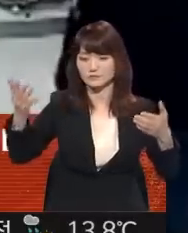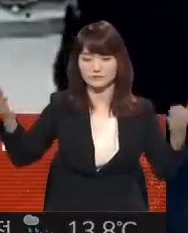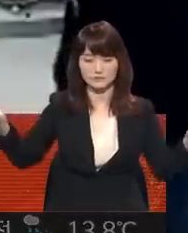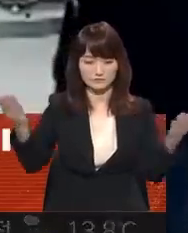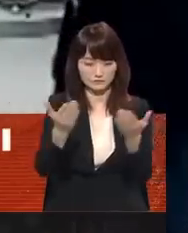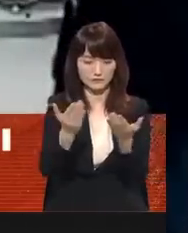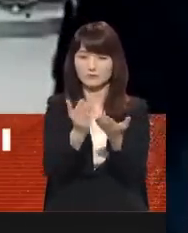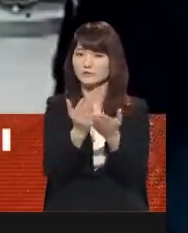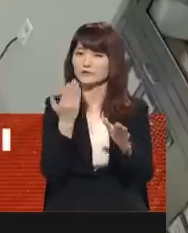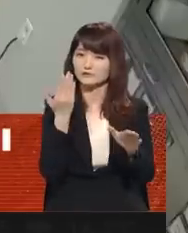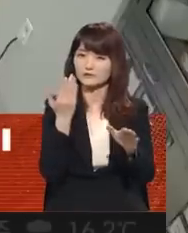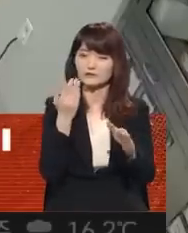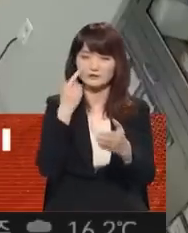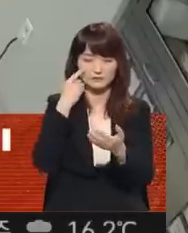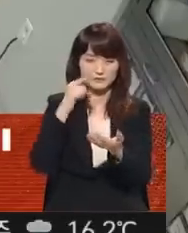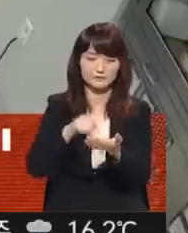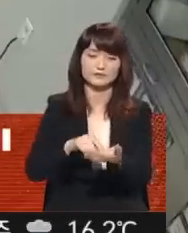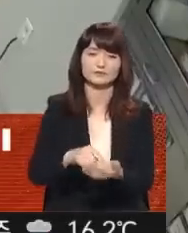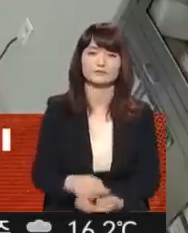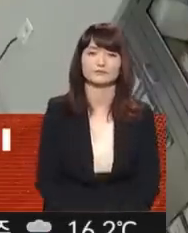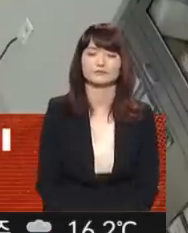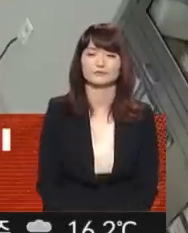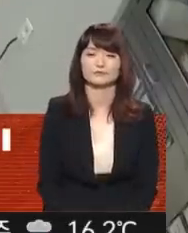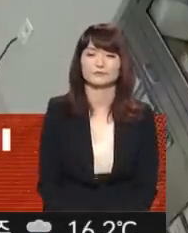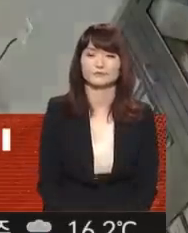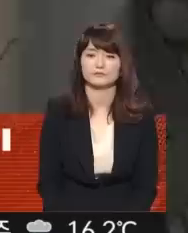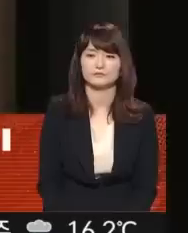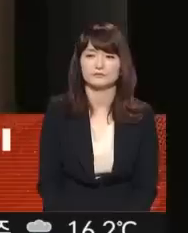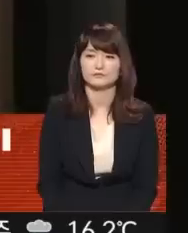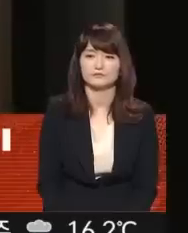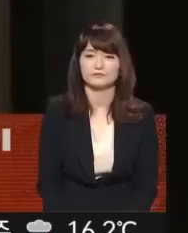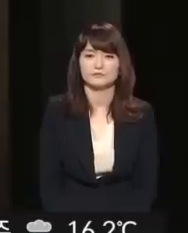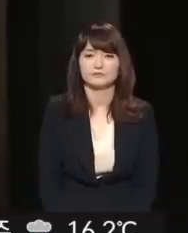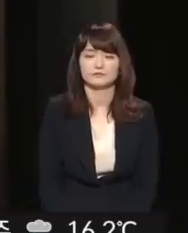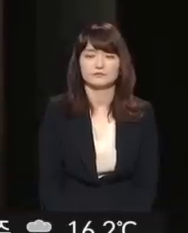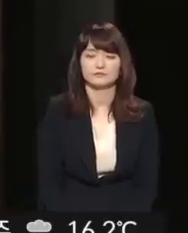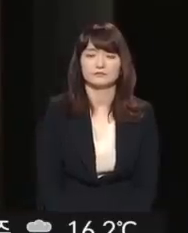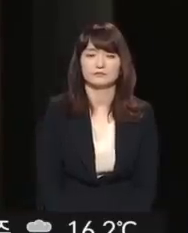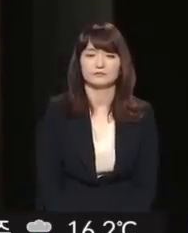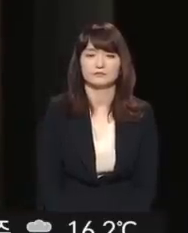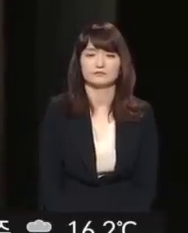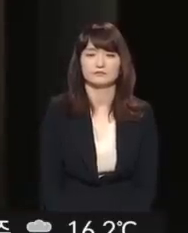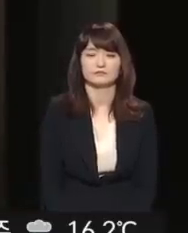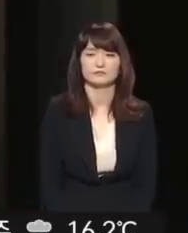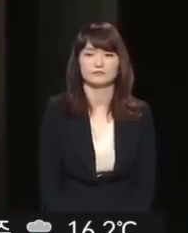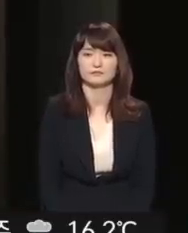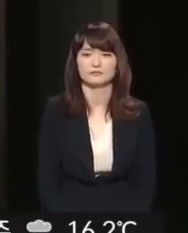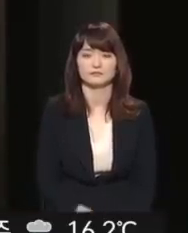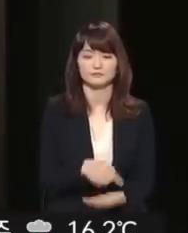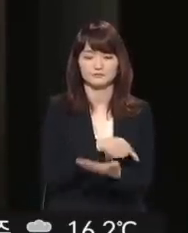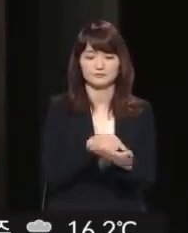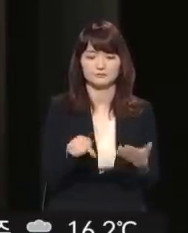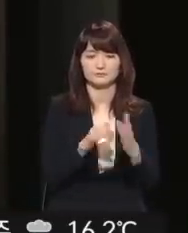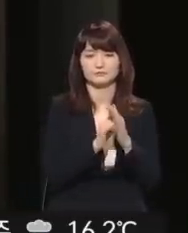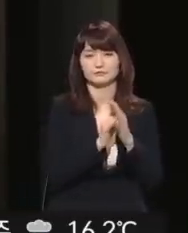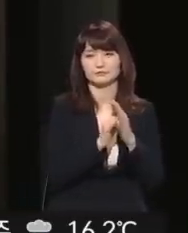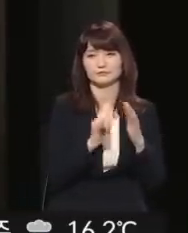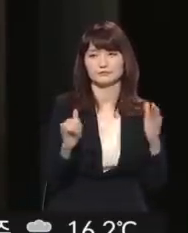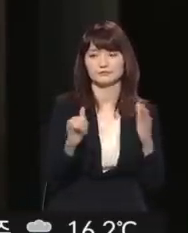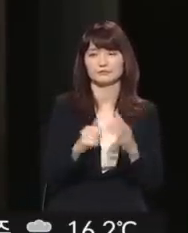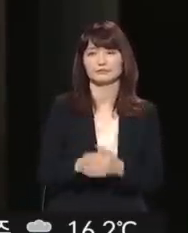않았다라고 하는 것이 이제 드러난 거죠 자 그렇다면 지금 지적을 유족의 지적을 받고 있는이